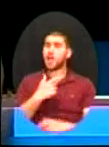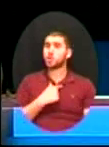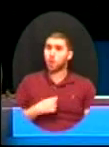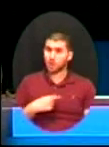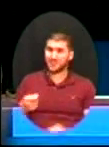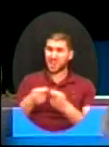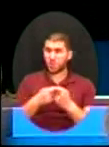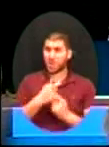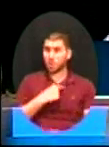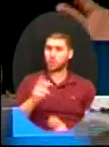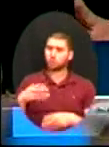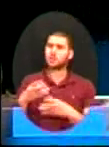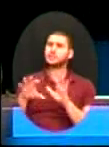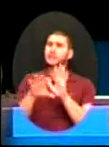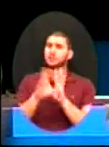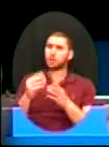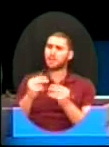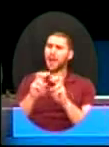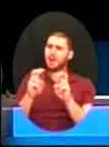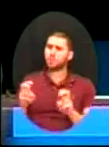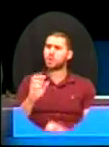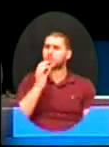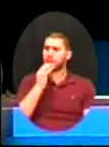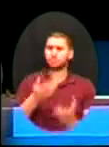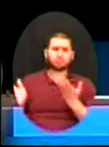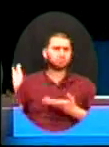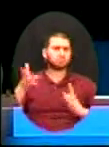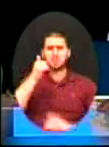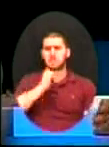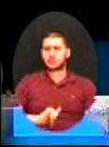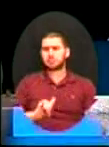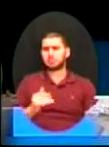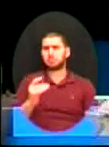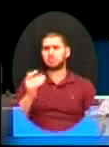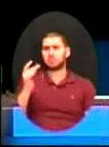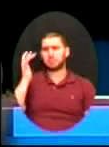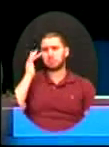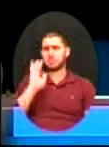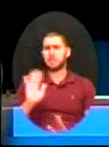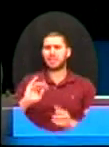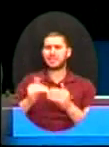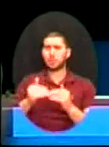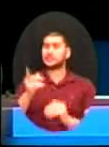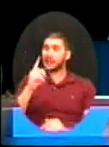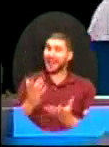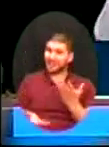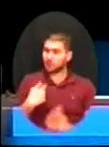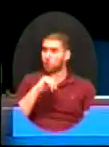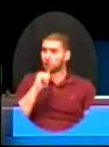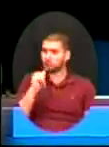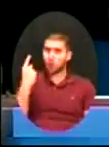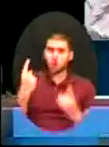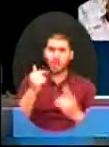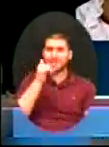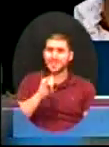הנוער יש סמל מוסד, אבל יש הרבה עמותות שעוסקות בבני נוער שיוצאים למסעות בלי לתאם, וצריך להבדיל. אנחנו לא רוצים עכשיו שכל